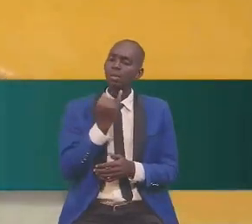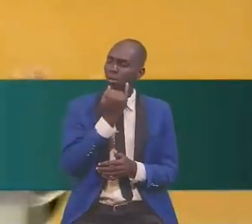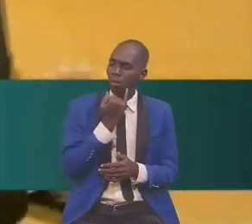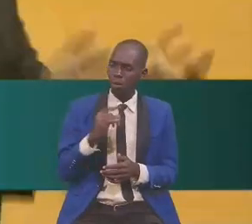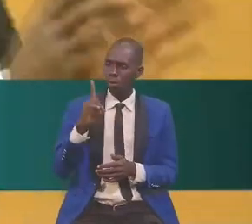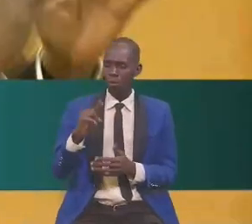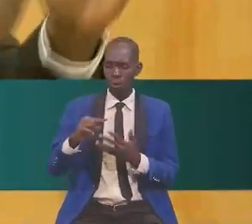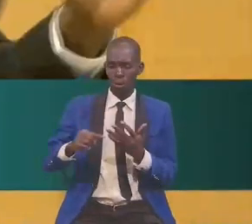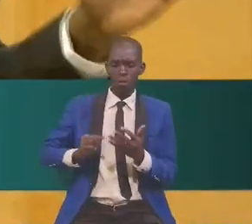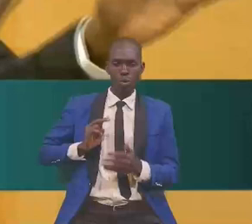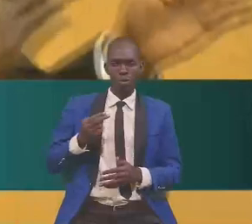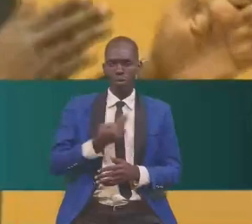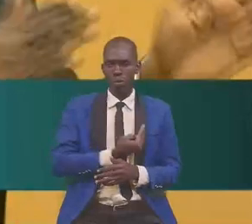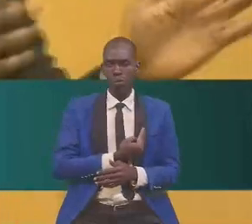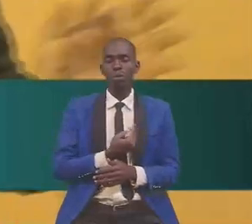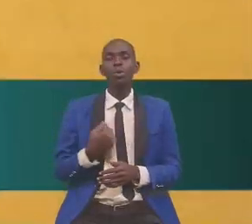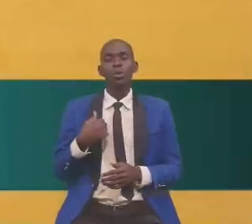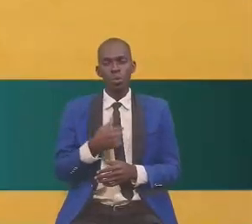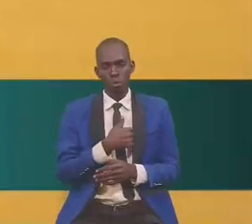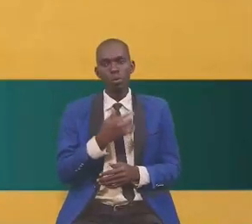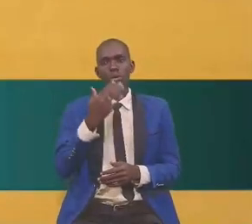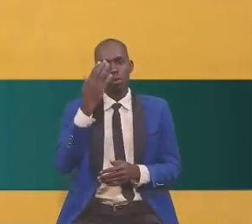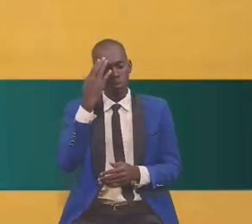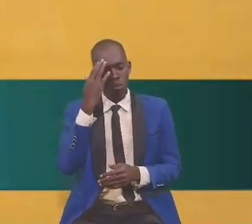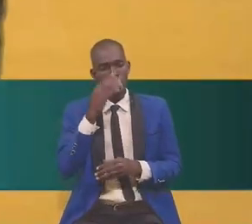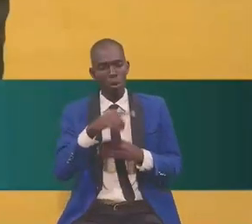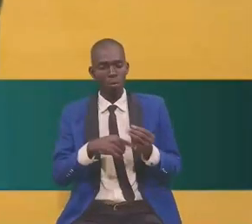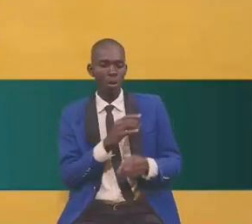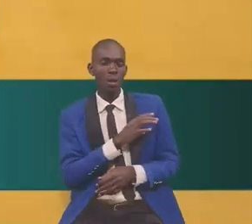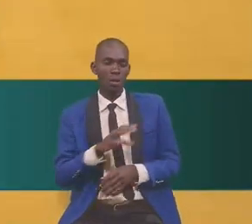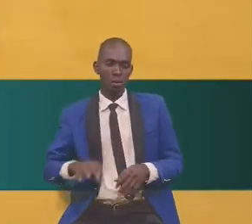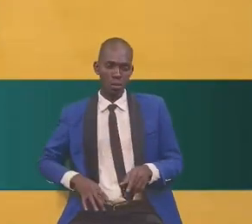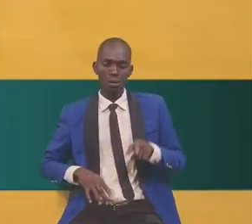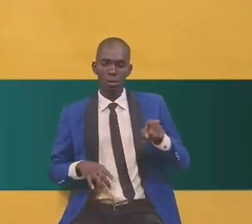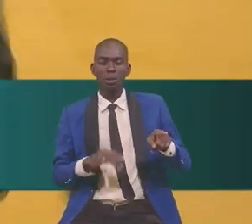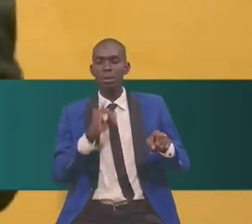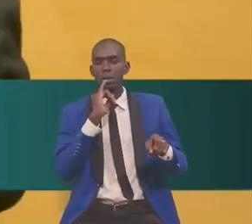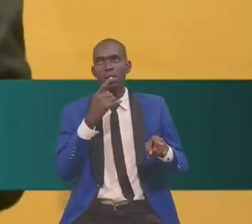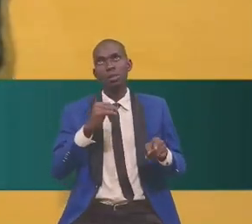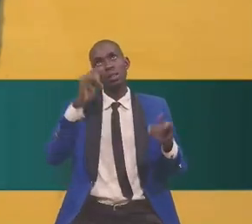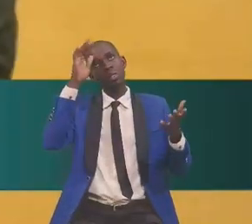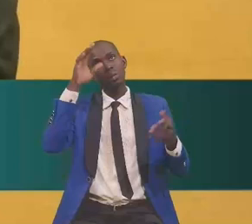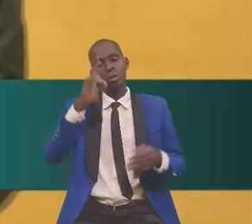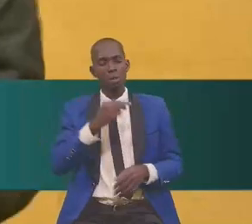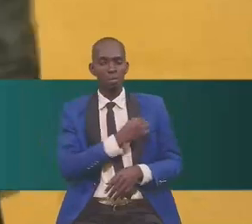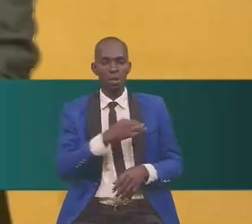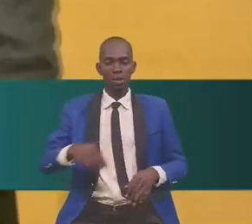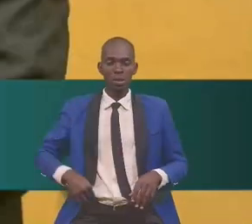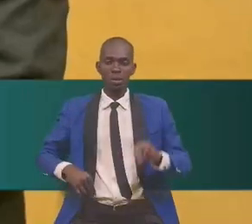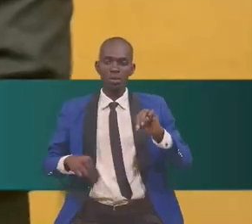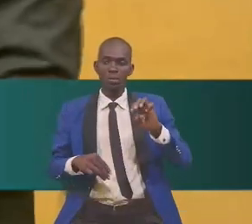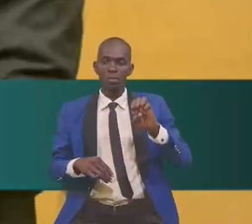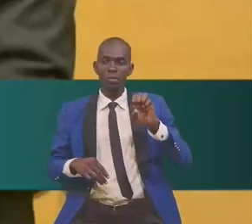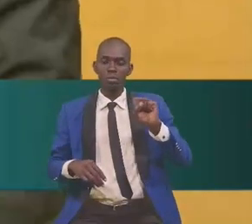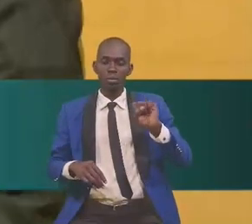nous comprenons Christ, le Messie. Nous comprenons Christ qui est venu du ciel. Et ces